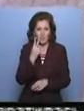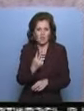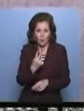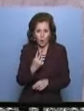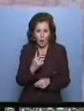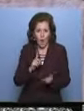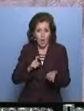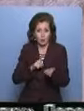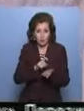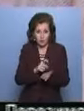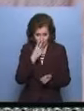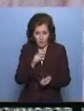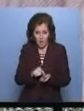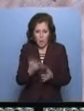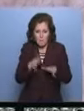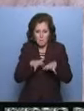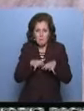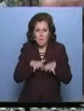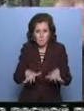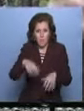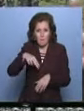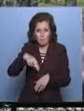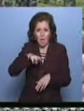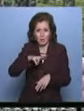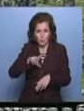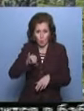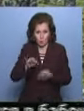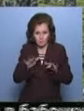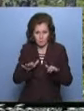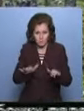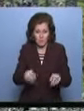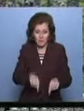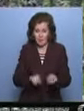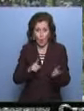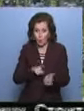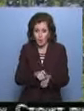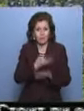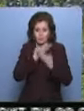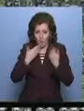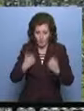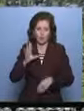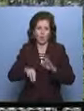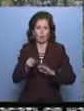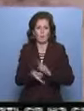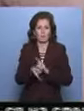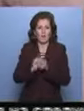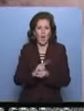пядью идет, видите? Это пядь называется. Если на дереве гусениц нет, значит они превратились уже в